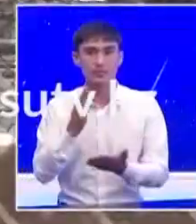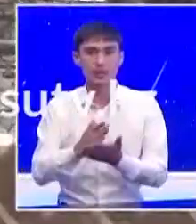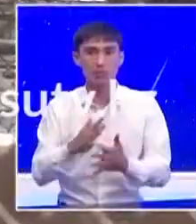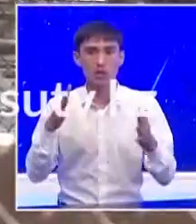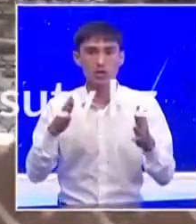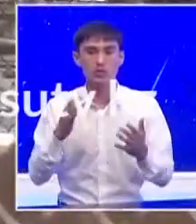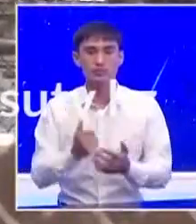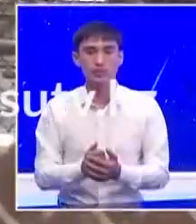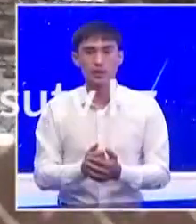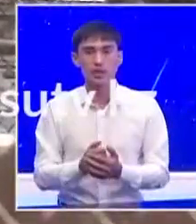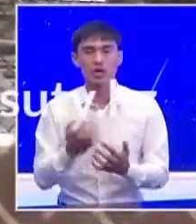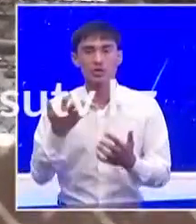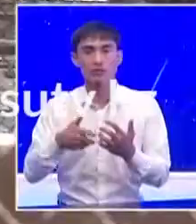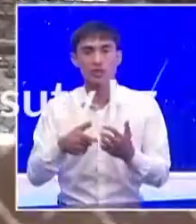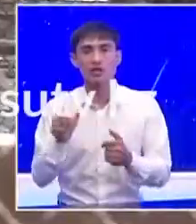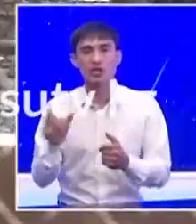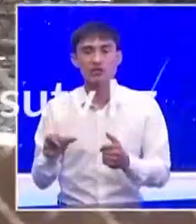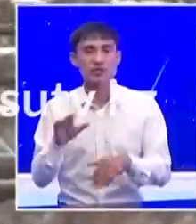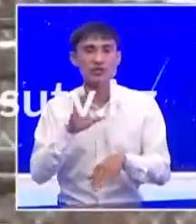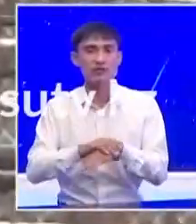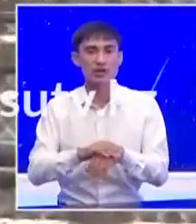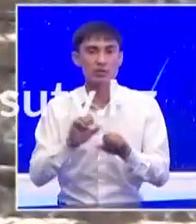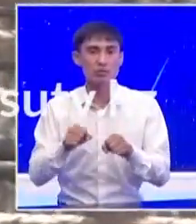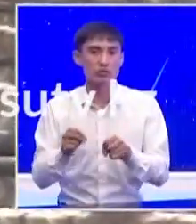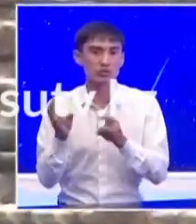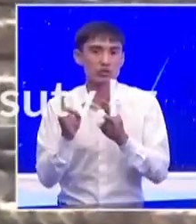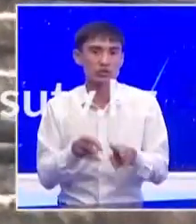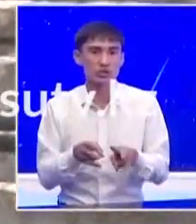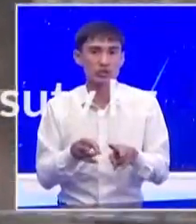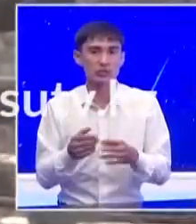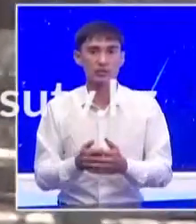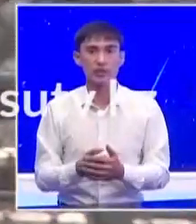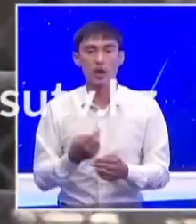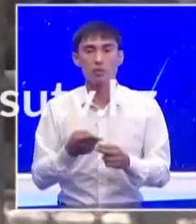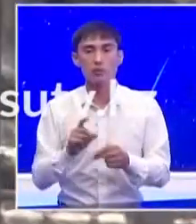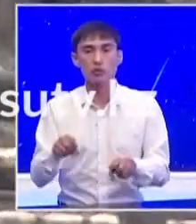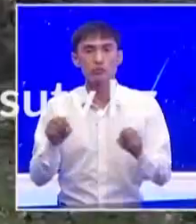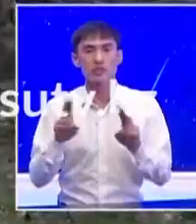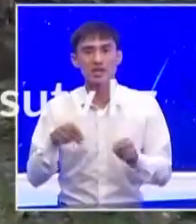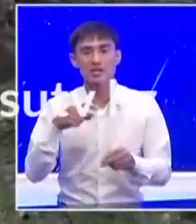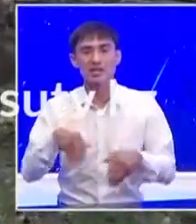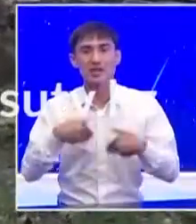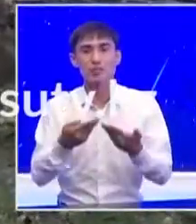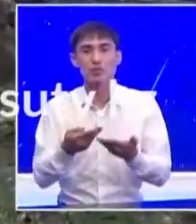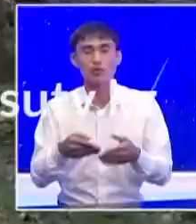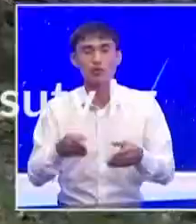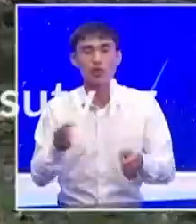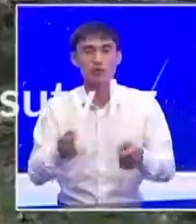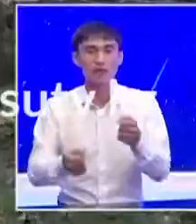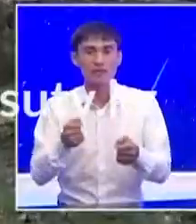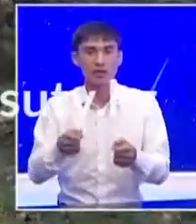больших пределах. Однако человеческий фактор может нанести и значительный урон. А потому специалисты рекомендуют